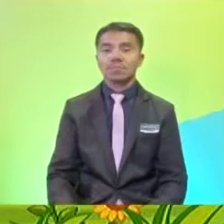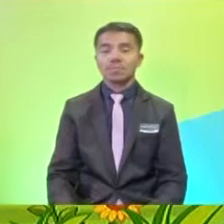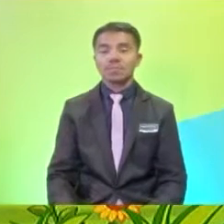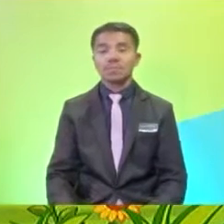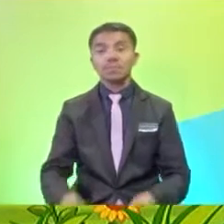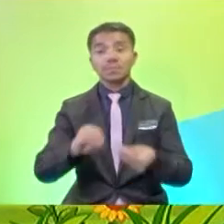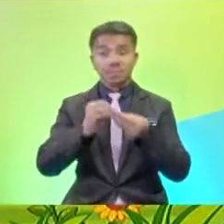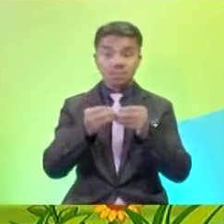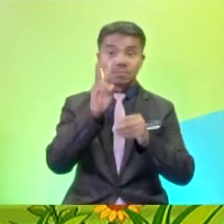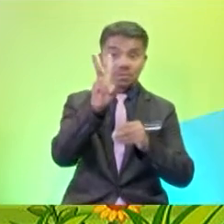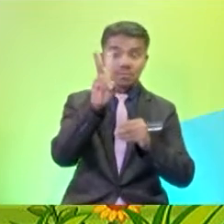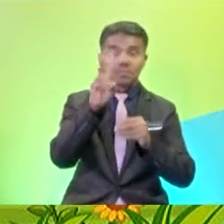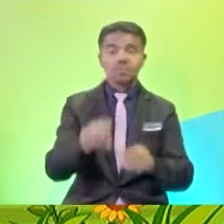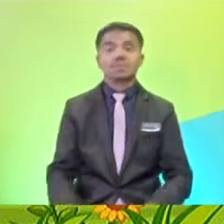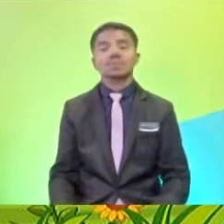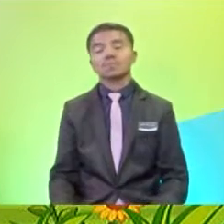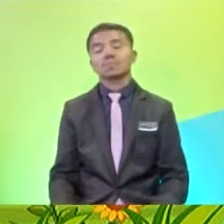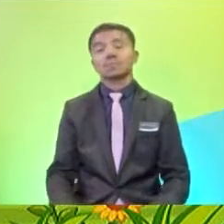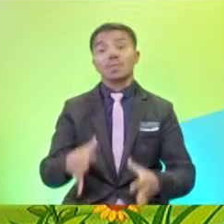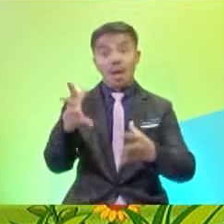bermotivasi untuk belajar